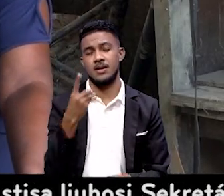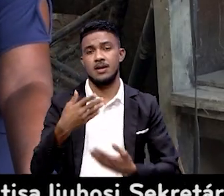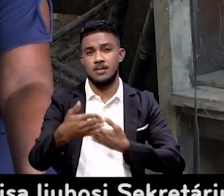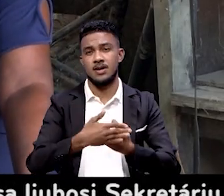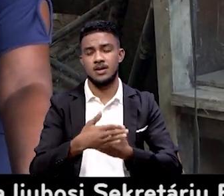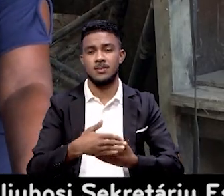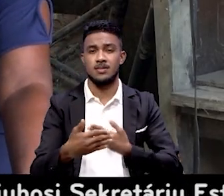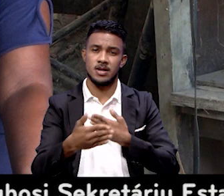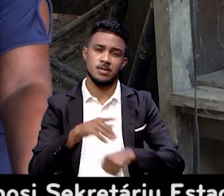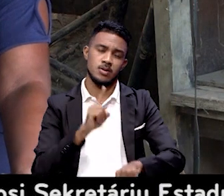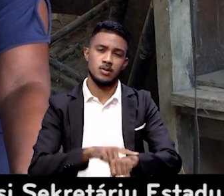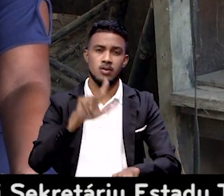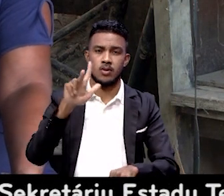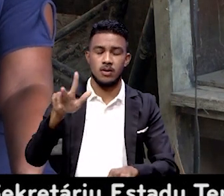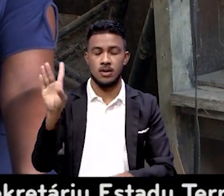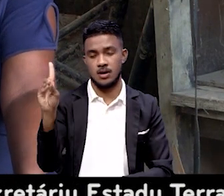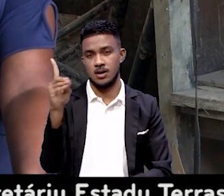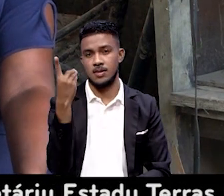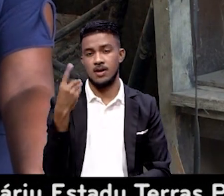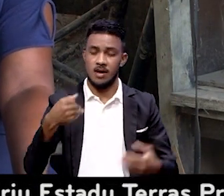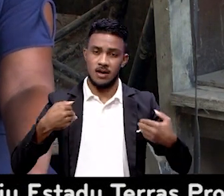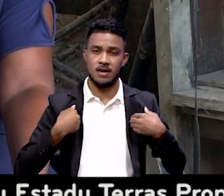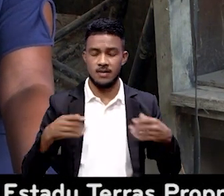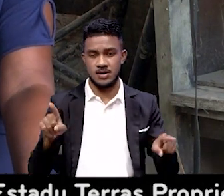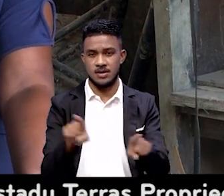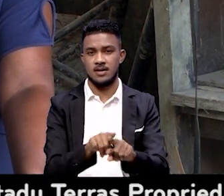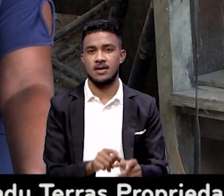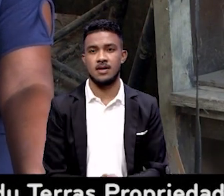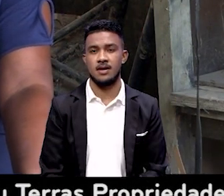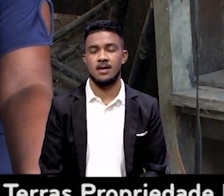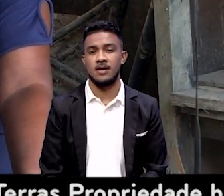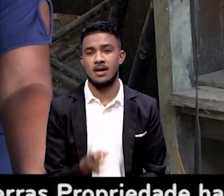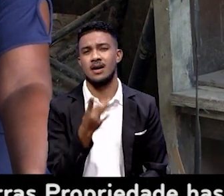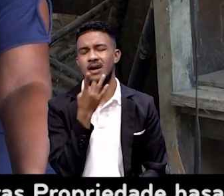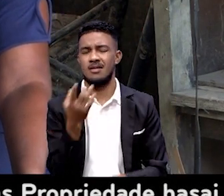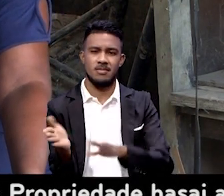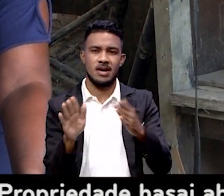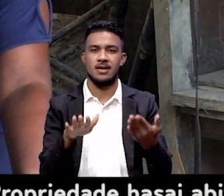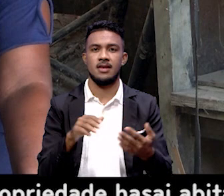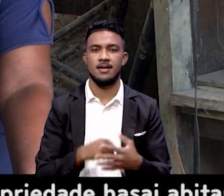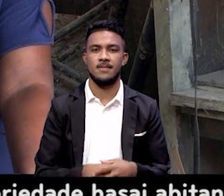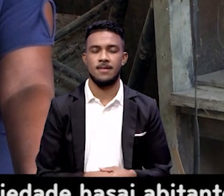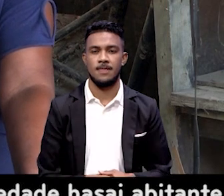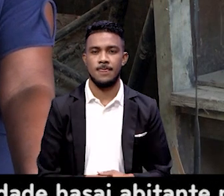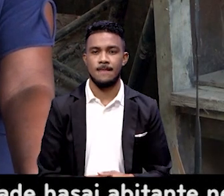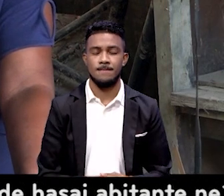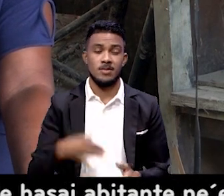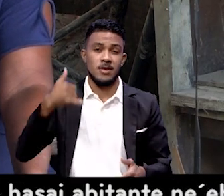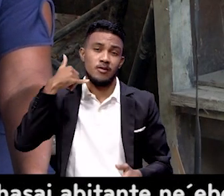tu luatan rai naroma nona. Ni mak kapun desan sana. Ahi mata tan, atau telefon